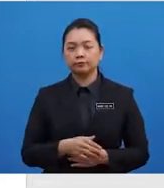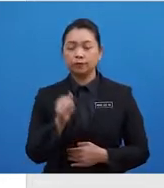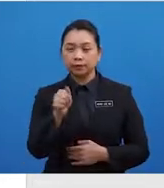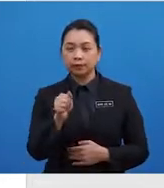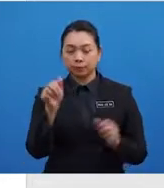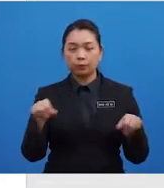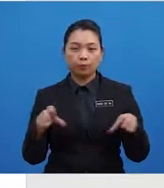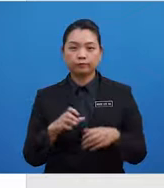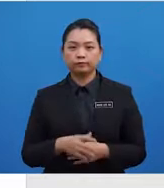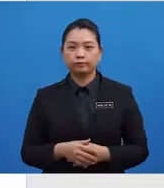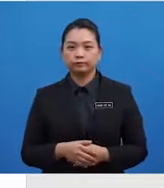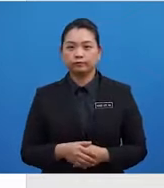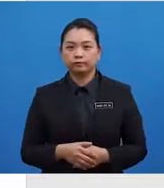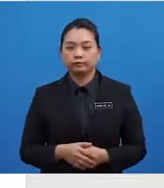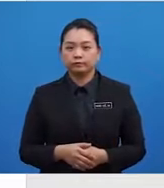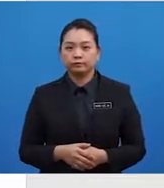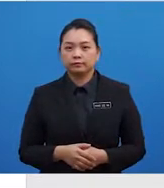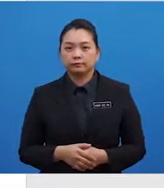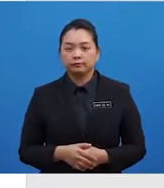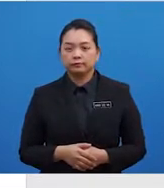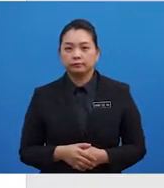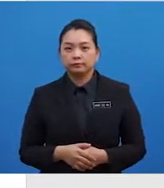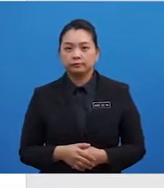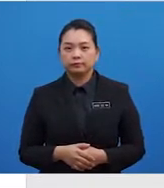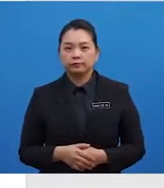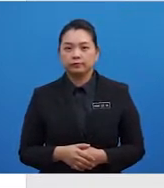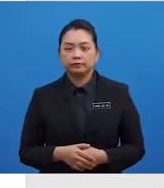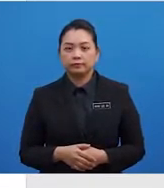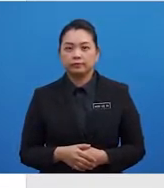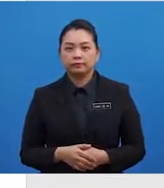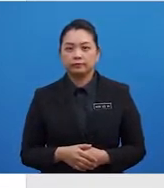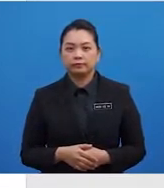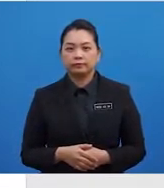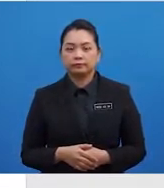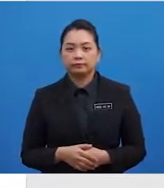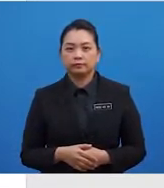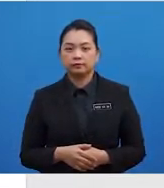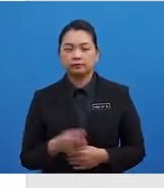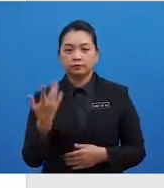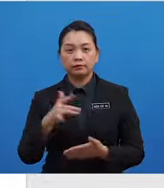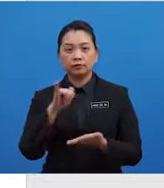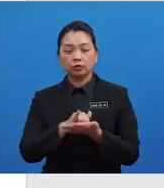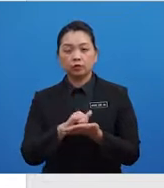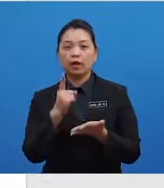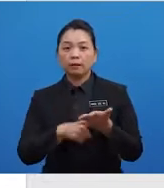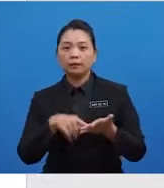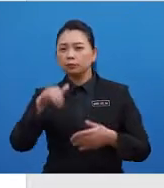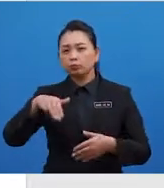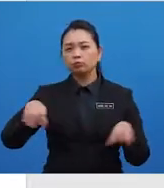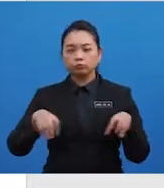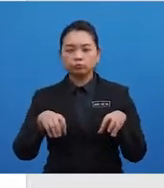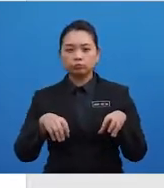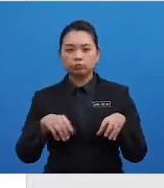kan? Sekarang, kedua-dua kaki bagi robot telah pun siap. Seterusnya, apa lagi yang belum buat